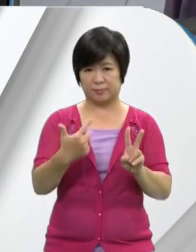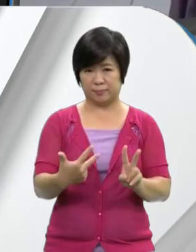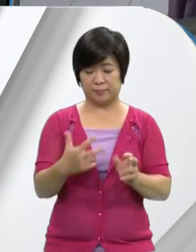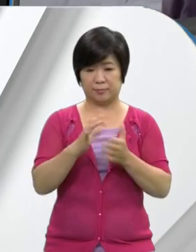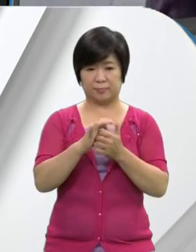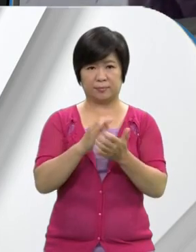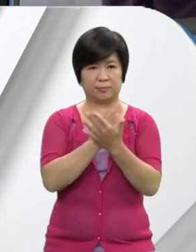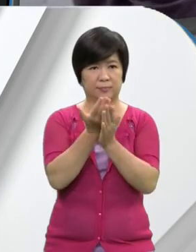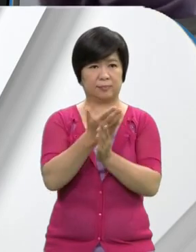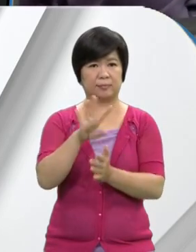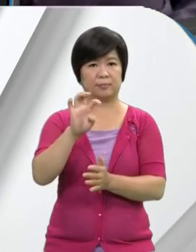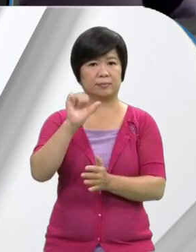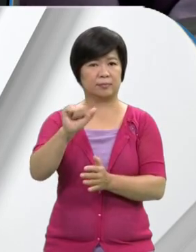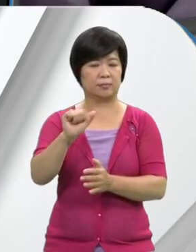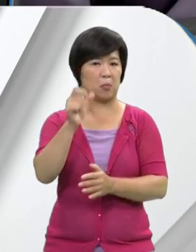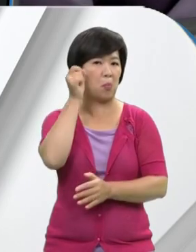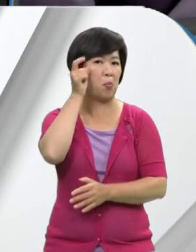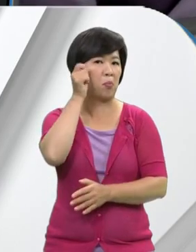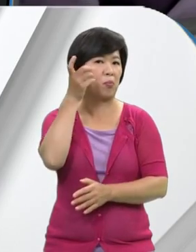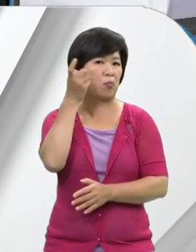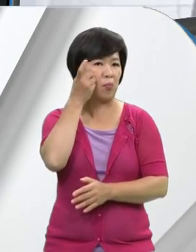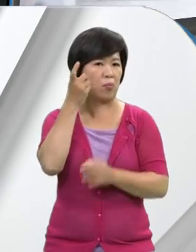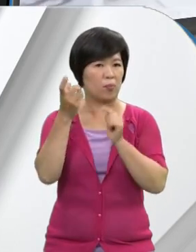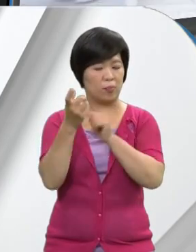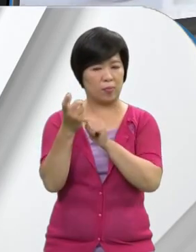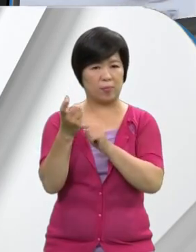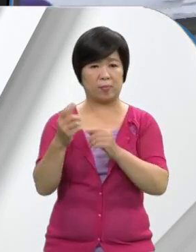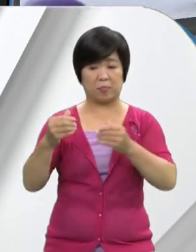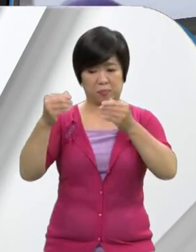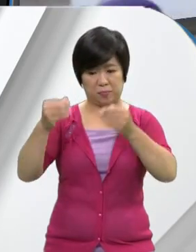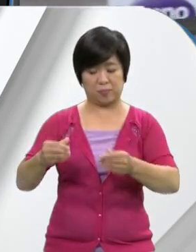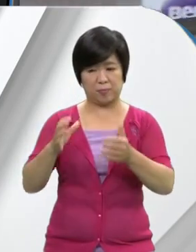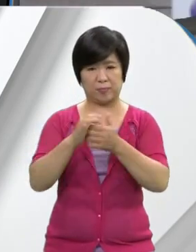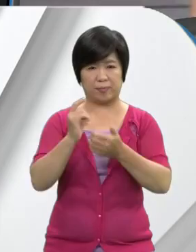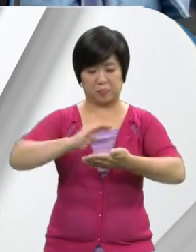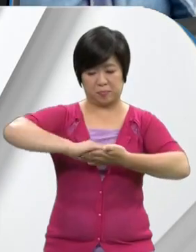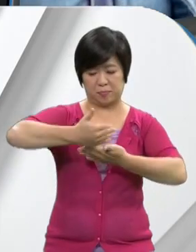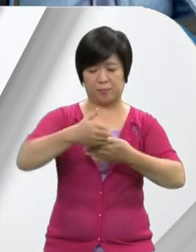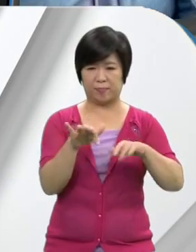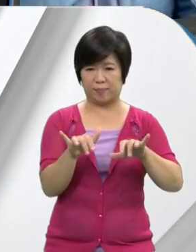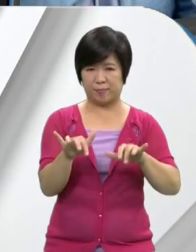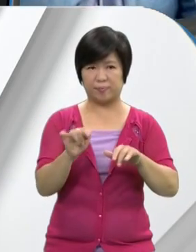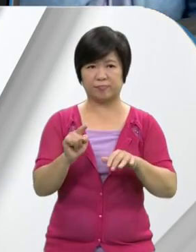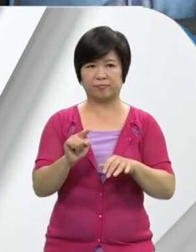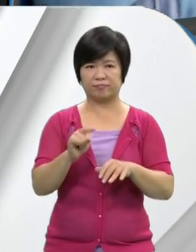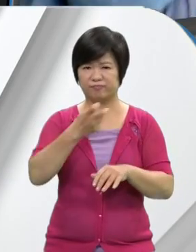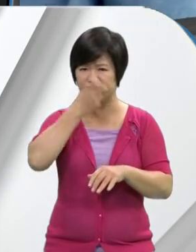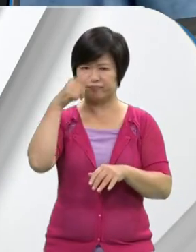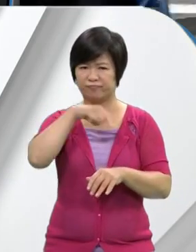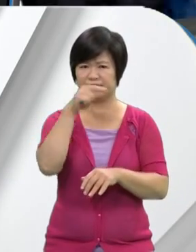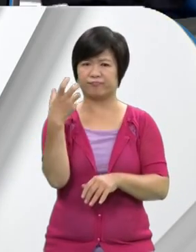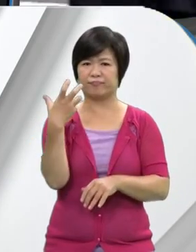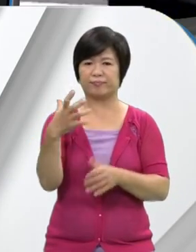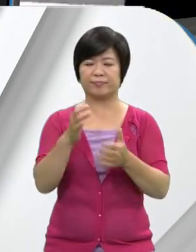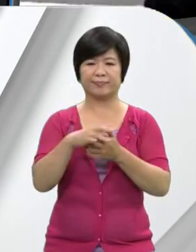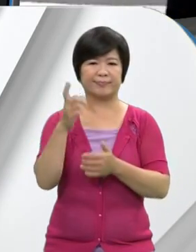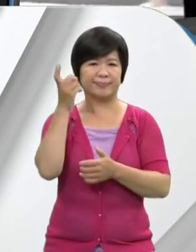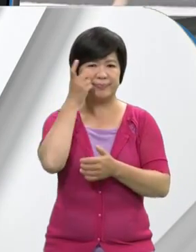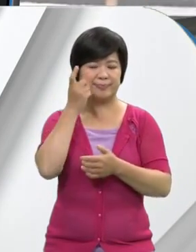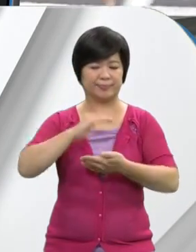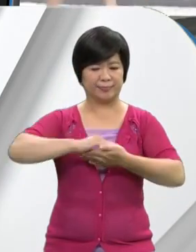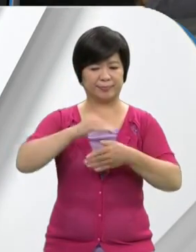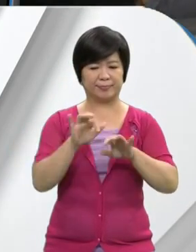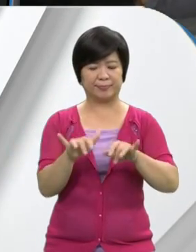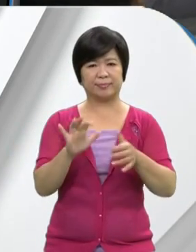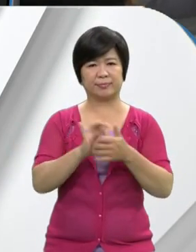的45种的智慧型手机平板和笔记型电脑，发现大部分的手机和平板厂商都